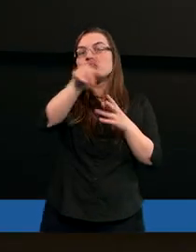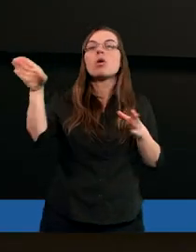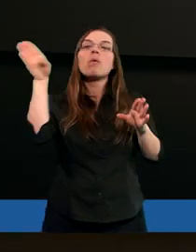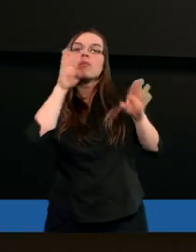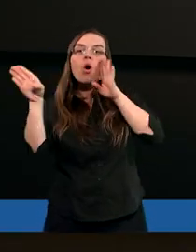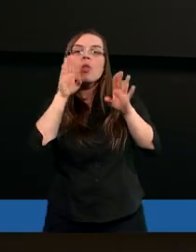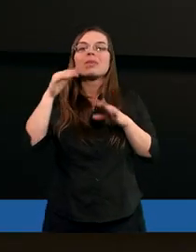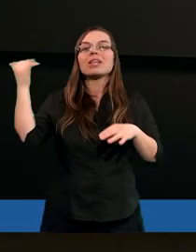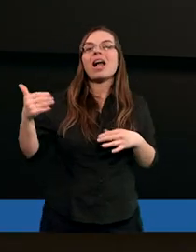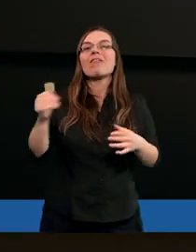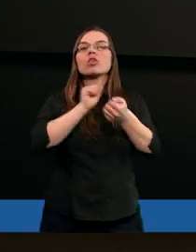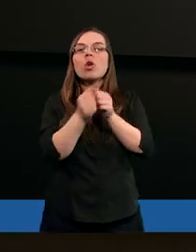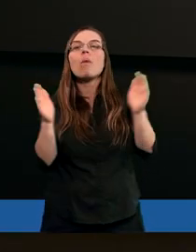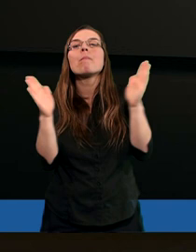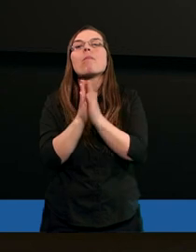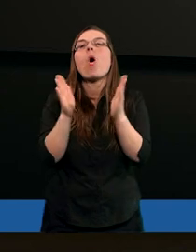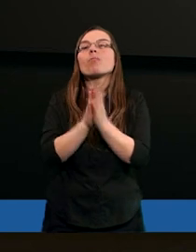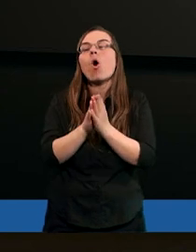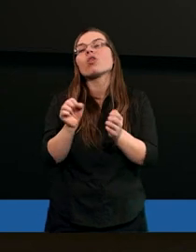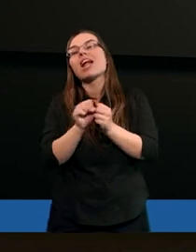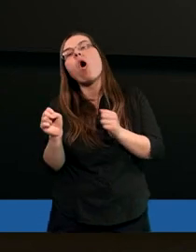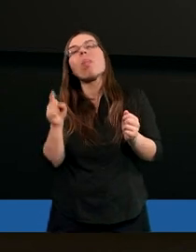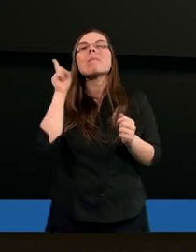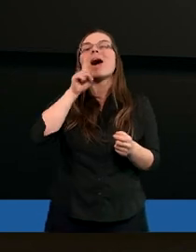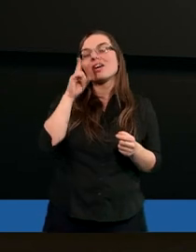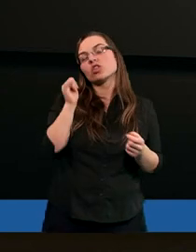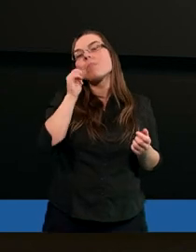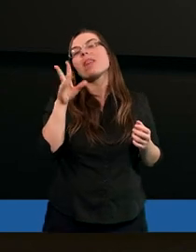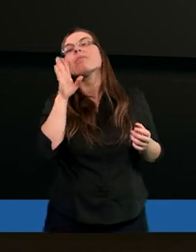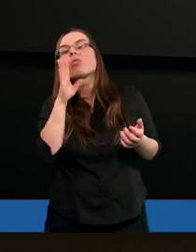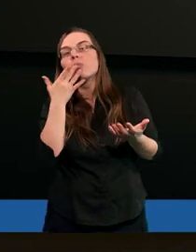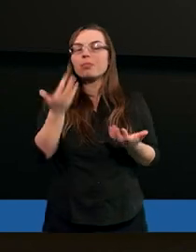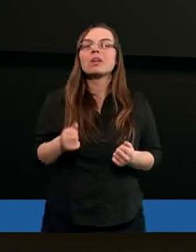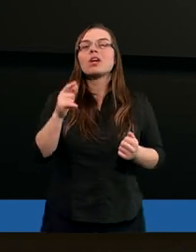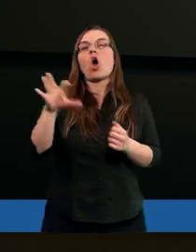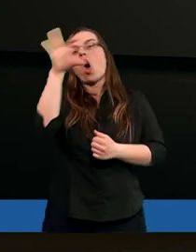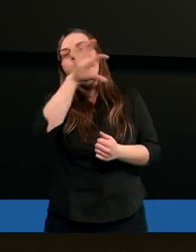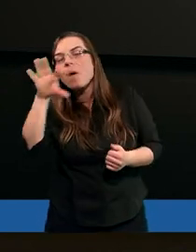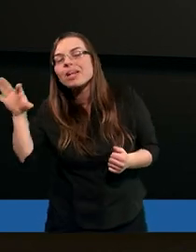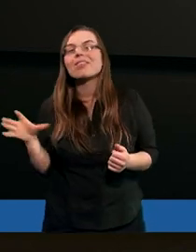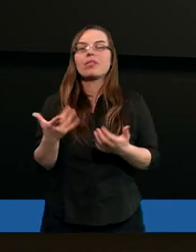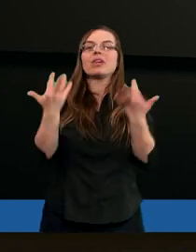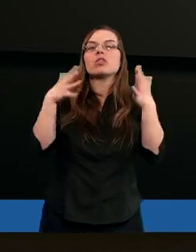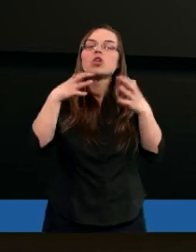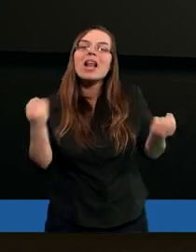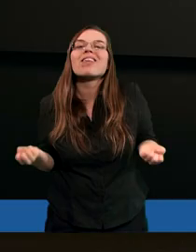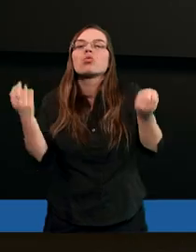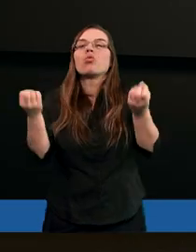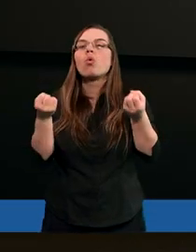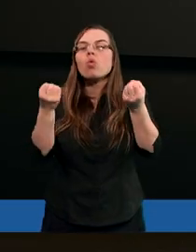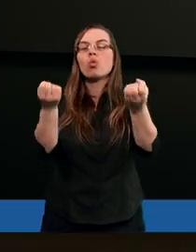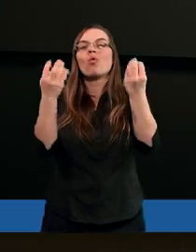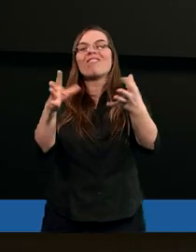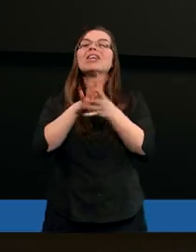podobno zawsze są bardziej pobożne od mężczyzn. Czyli obserwowali wiele cudów,